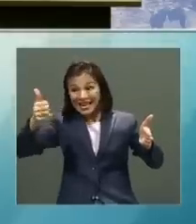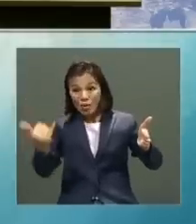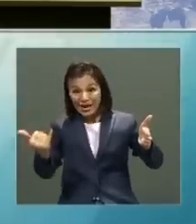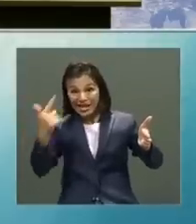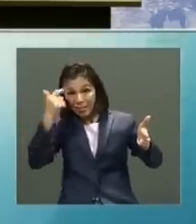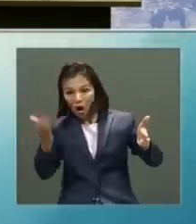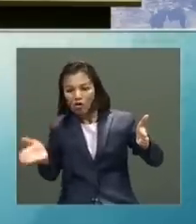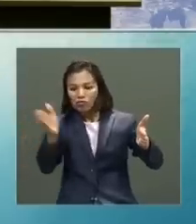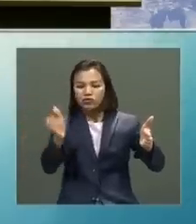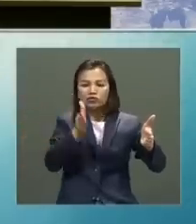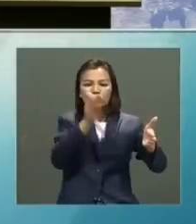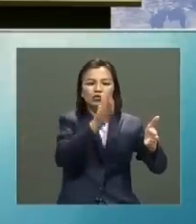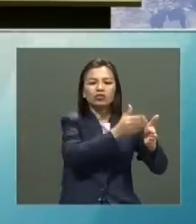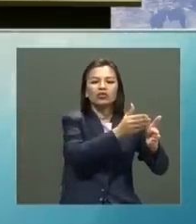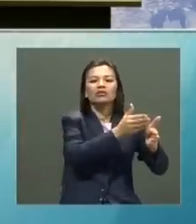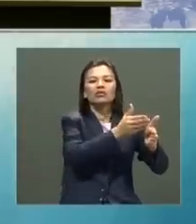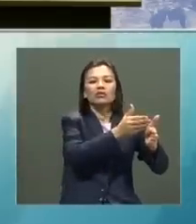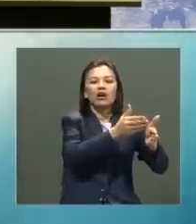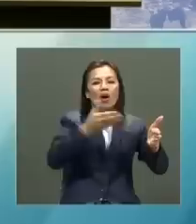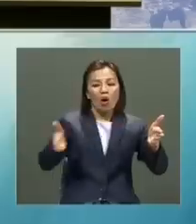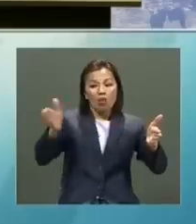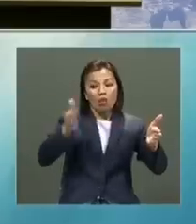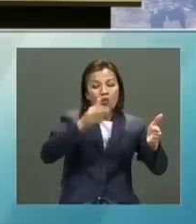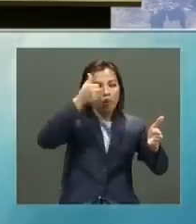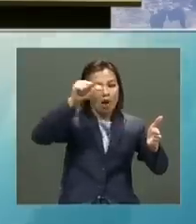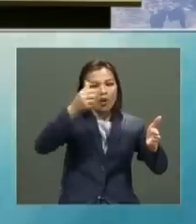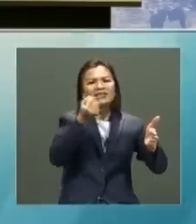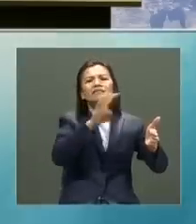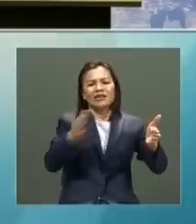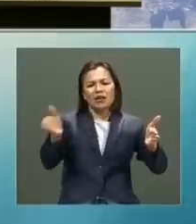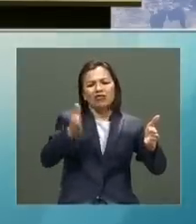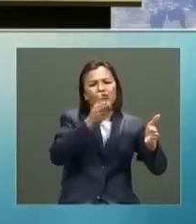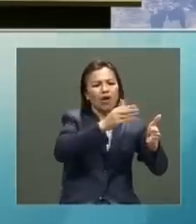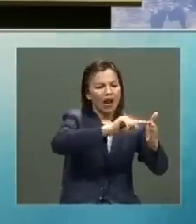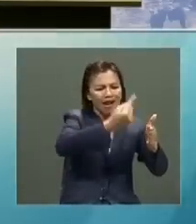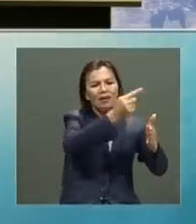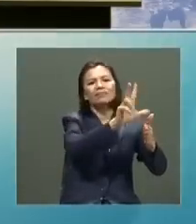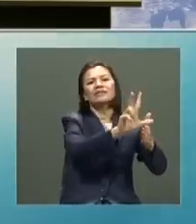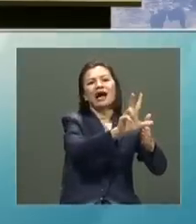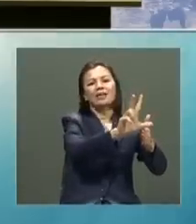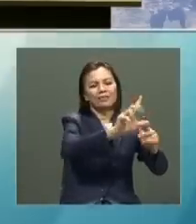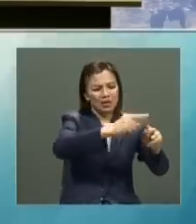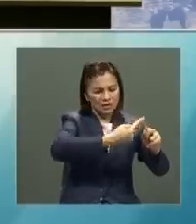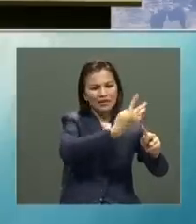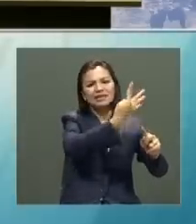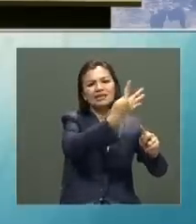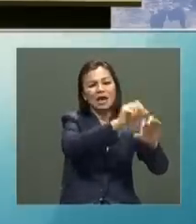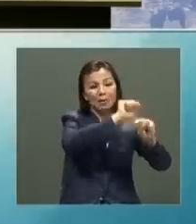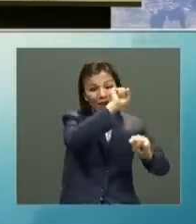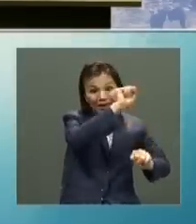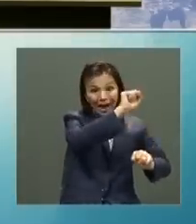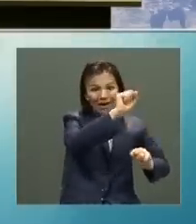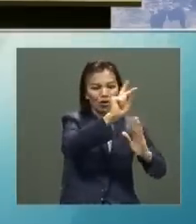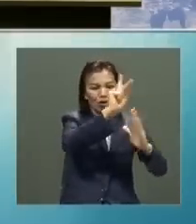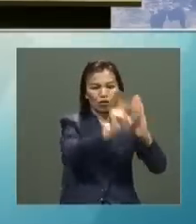มาจากที่เราทำเมื่อ14วันที่แล้วก็คือวันที่ 3เมษายนซึ่งประกาศคือฟิวส์เป็น